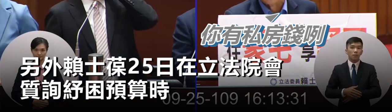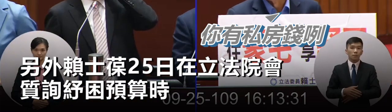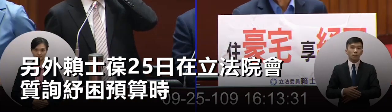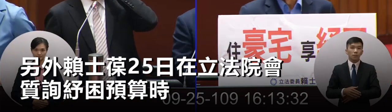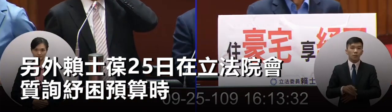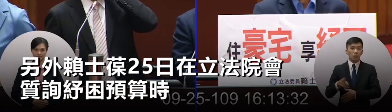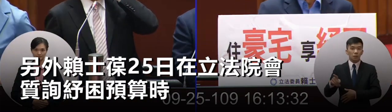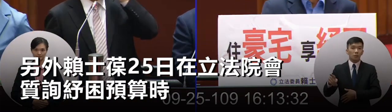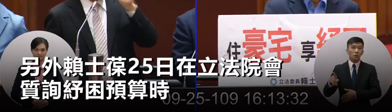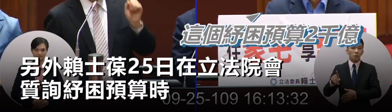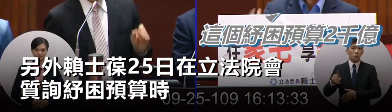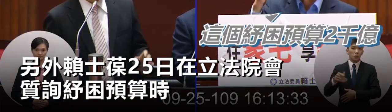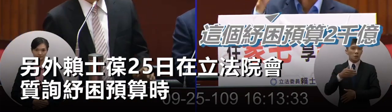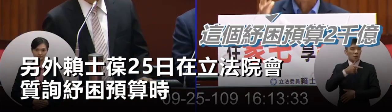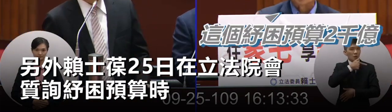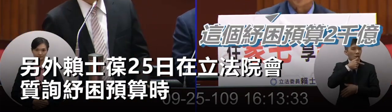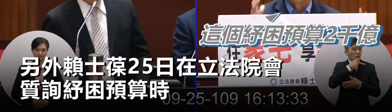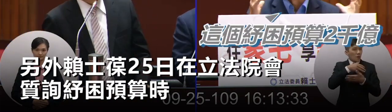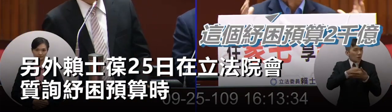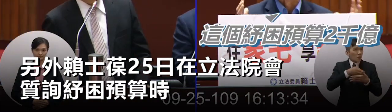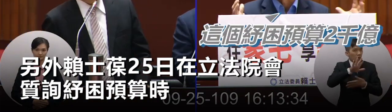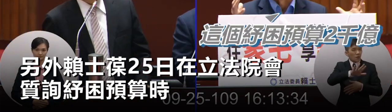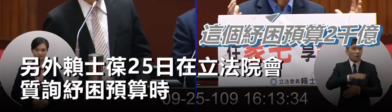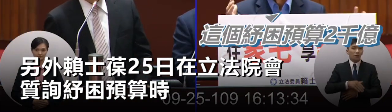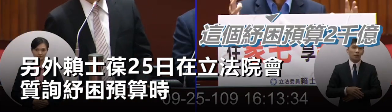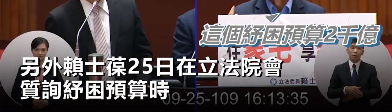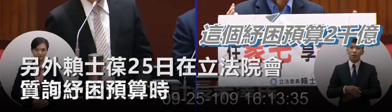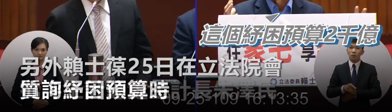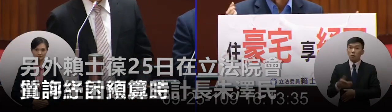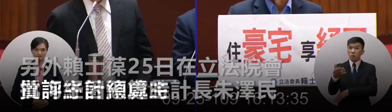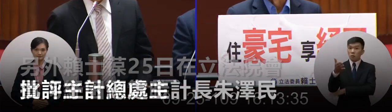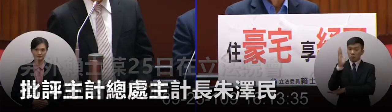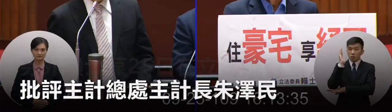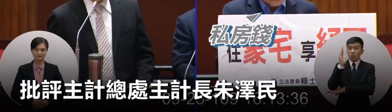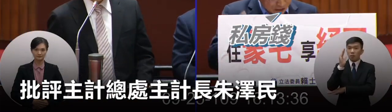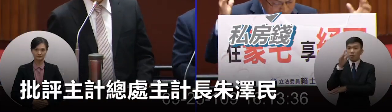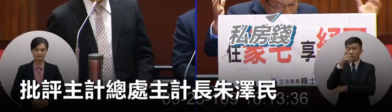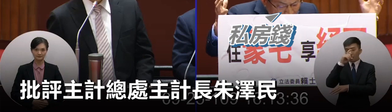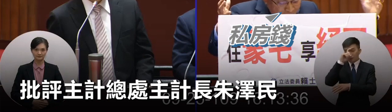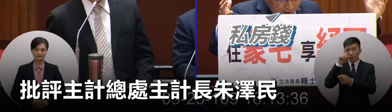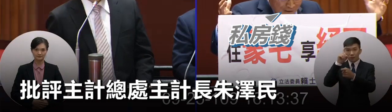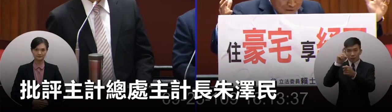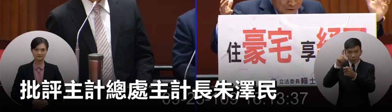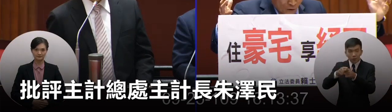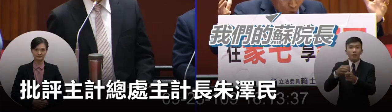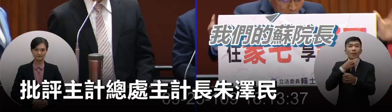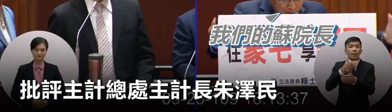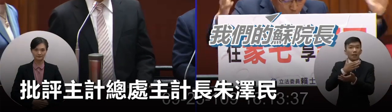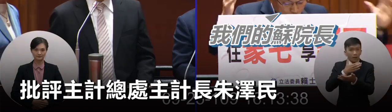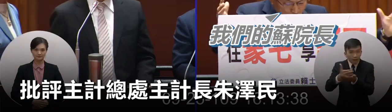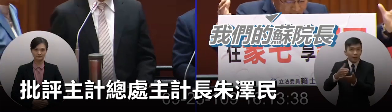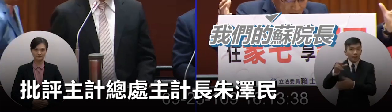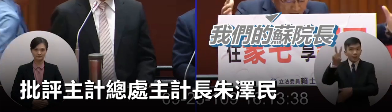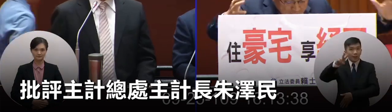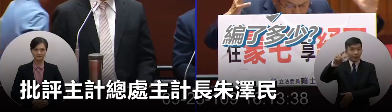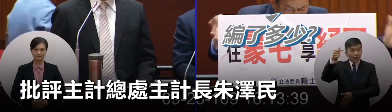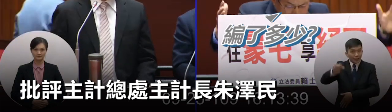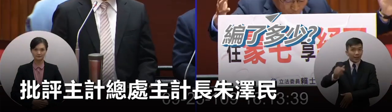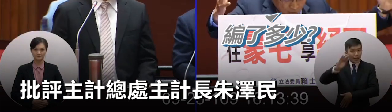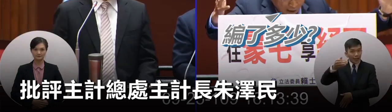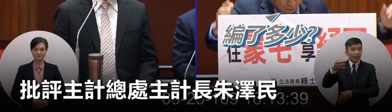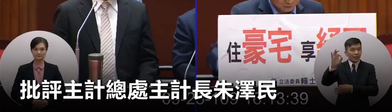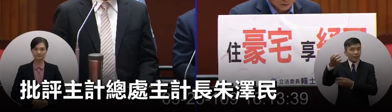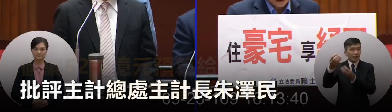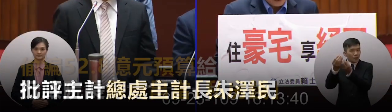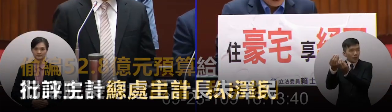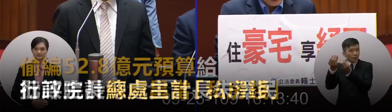车嘞！居然纾困预算2000亿，私房钱，我们的苏院长变